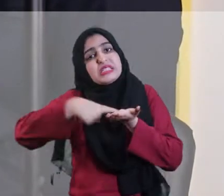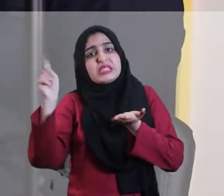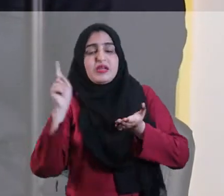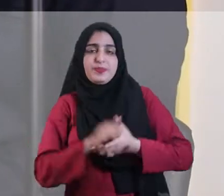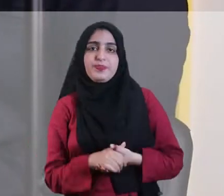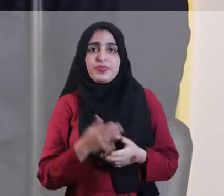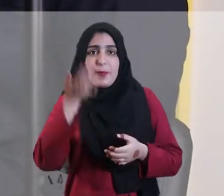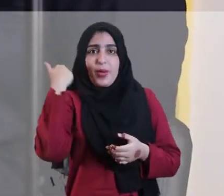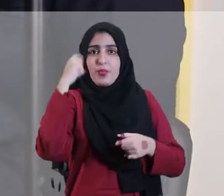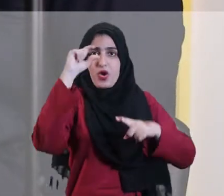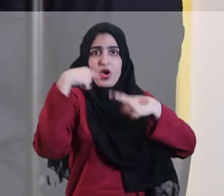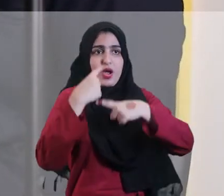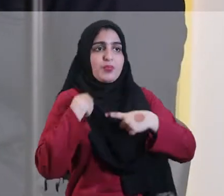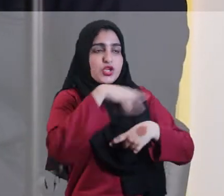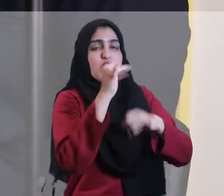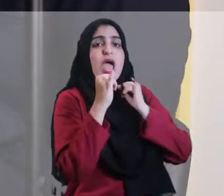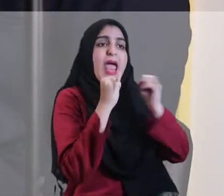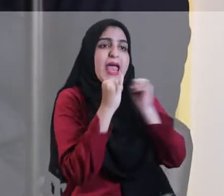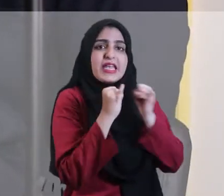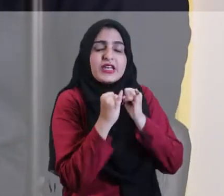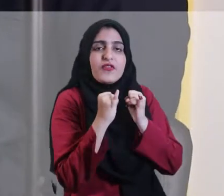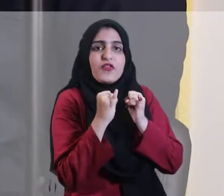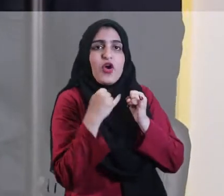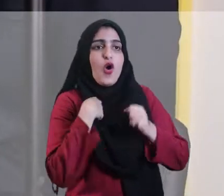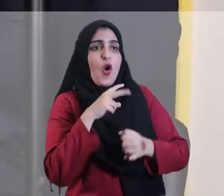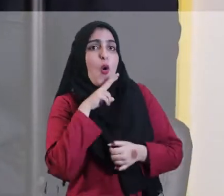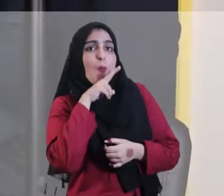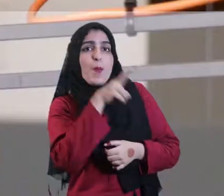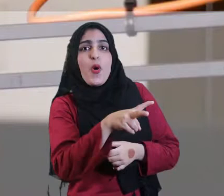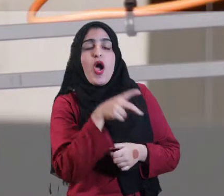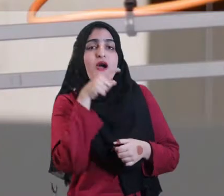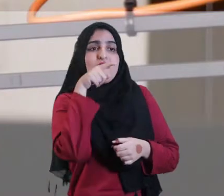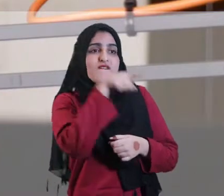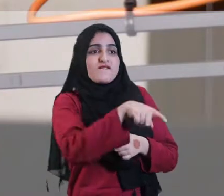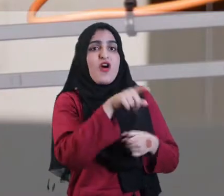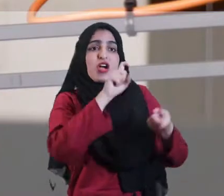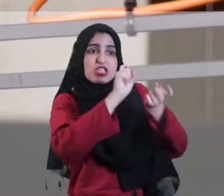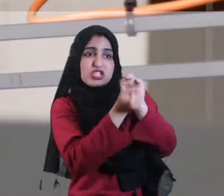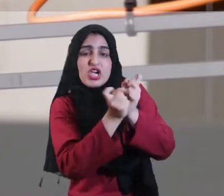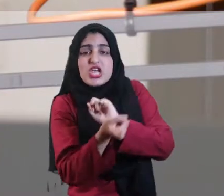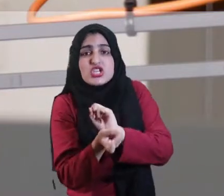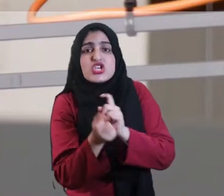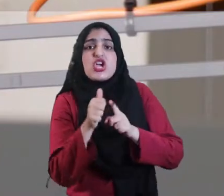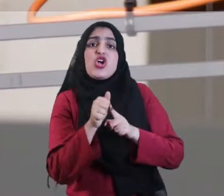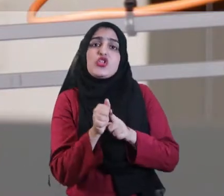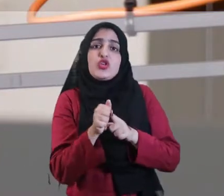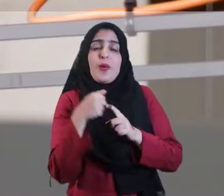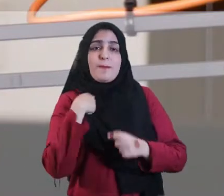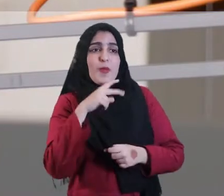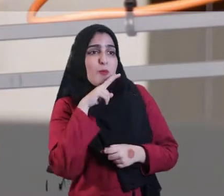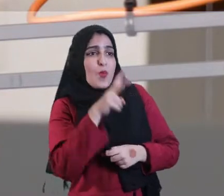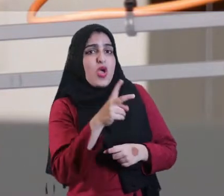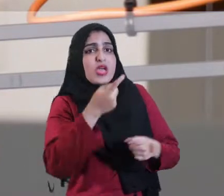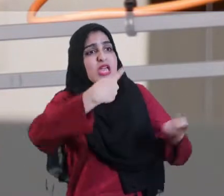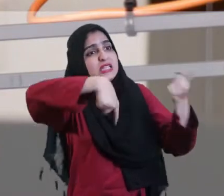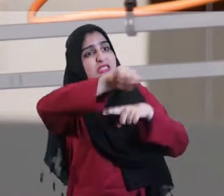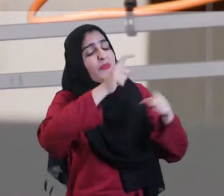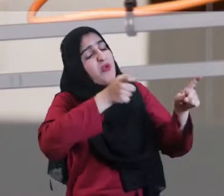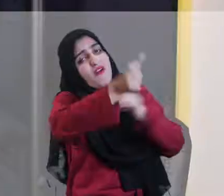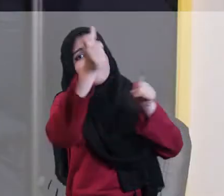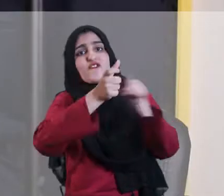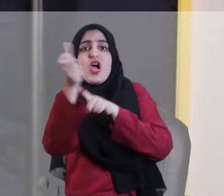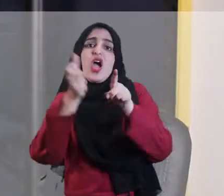इंटरव्यू के लिए लेंगे मैंने यहां में चाहे कितने ही विघ्न